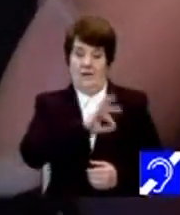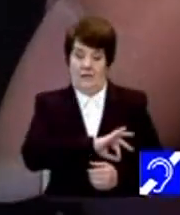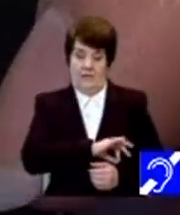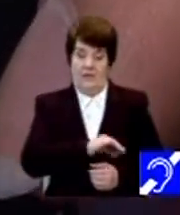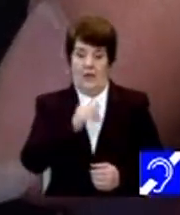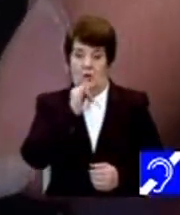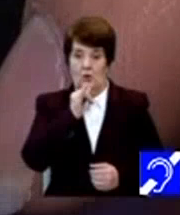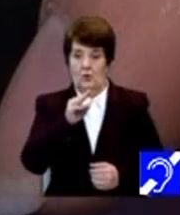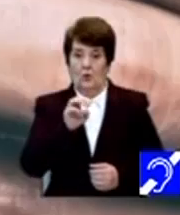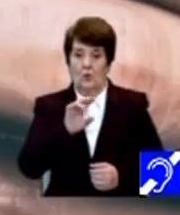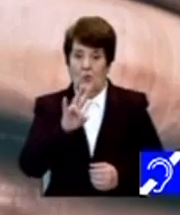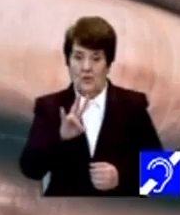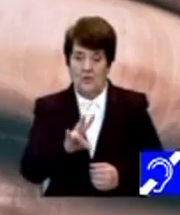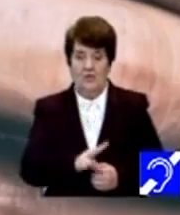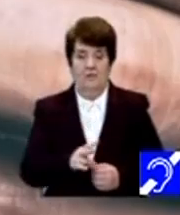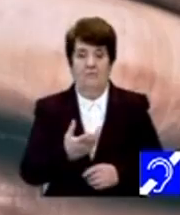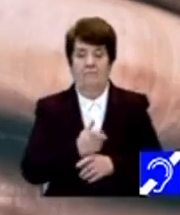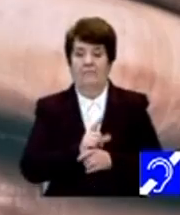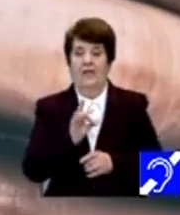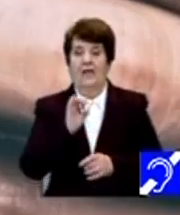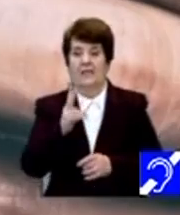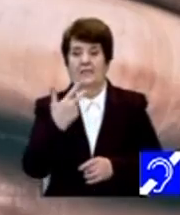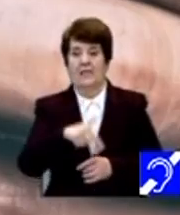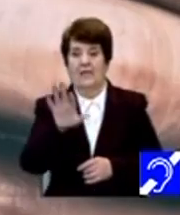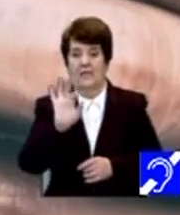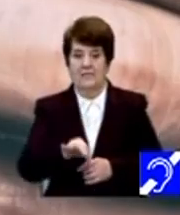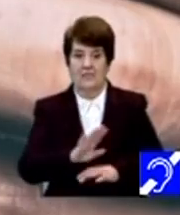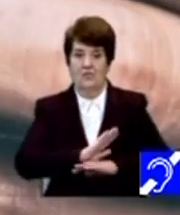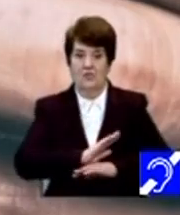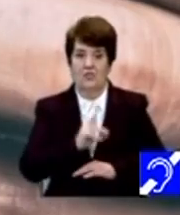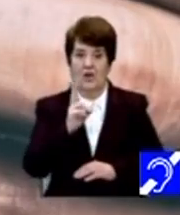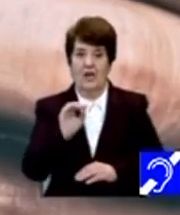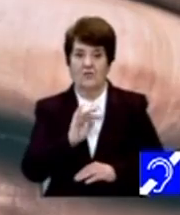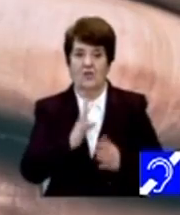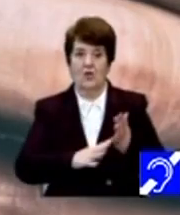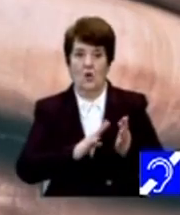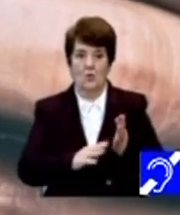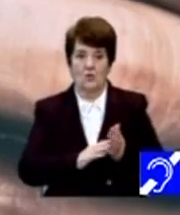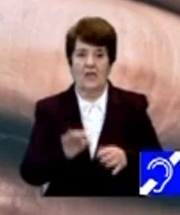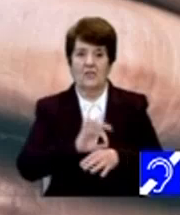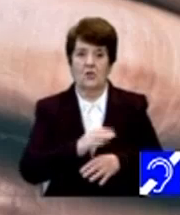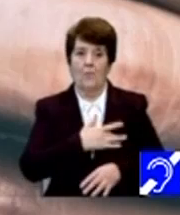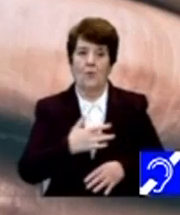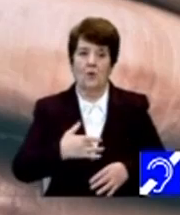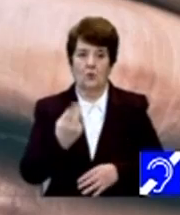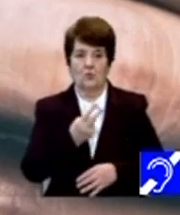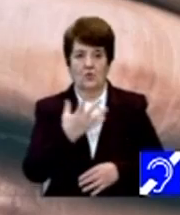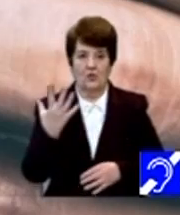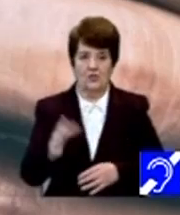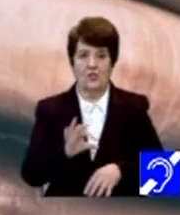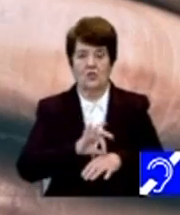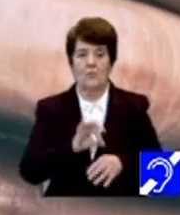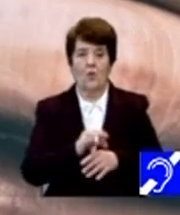Consumul oricărui produs ce conține tutun este un factor de risc major ce provoacă 30% dintre decesele de cancer, 90% de cancer